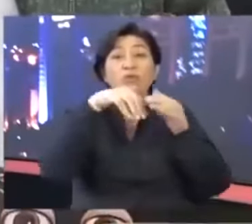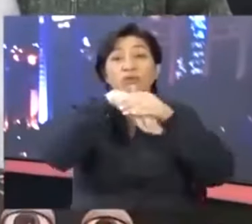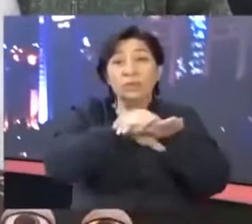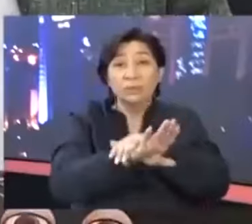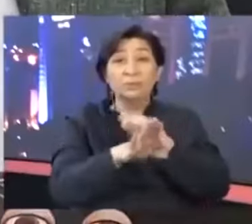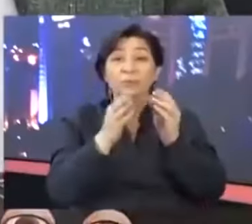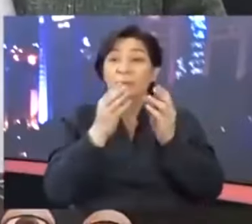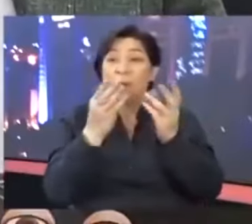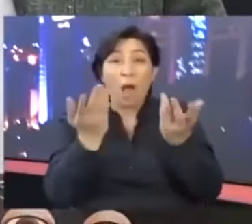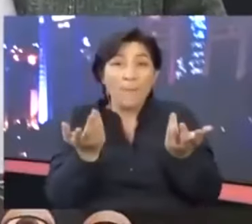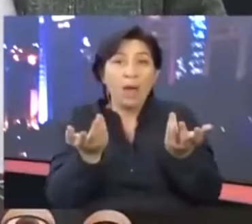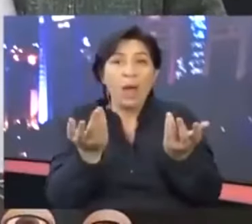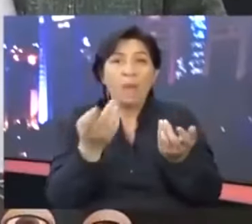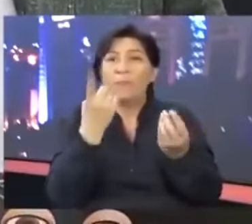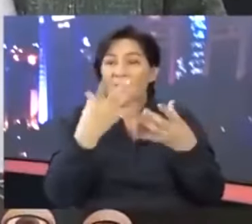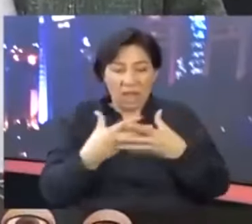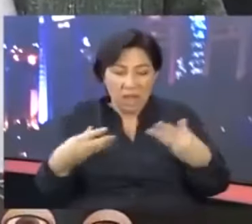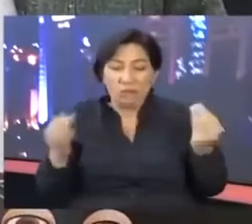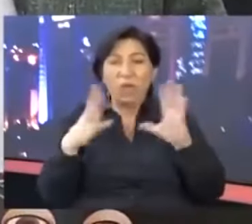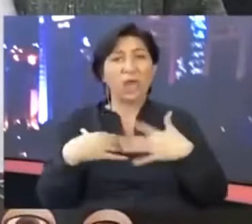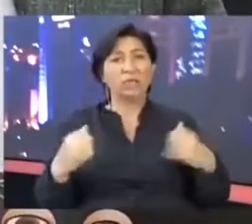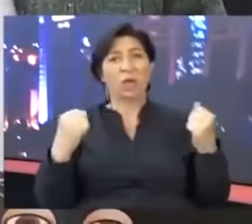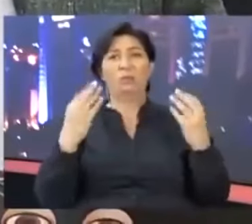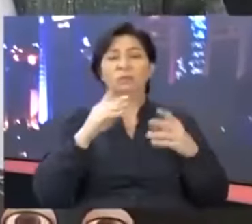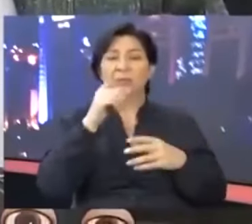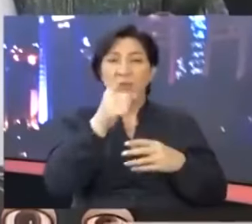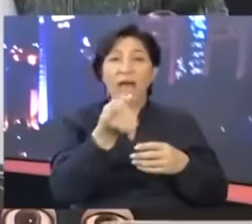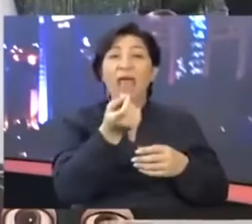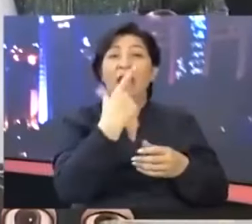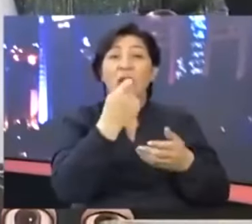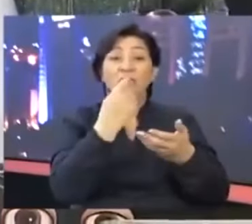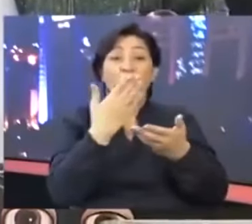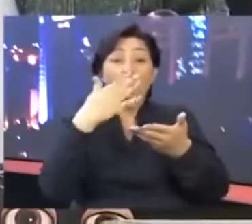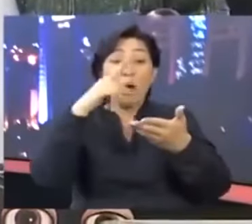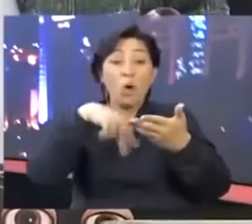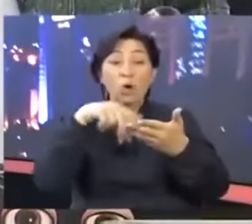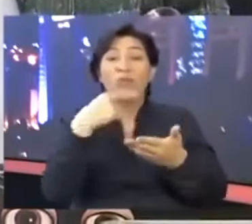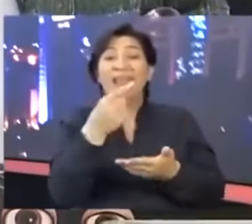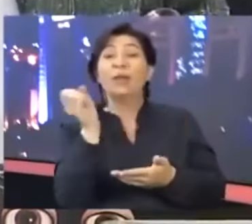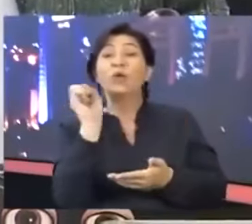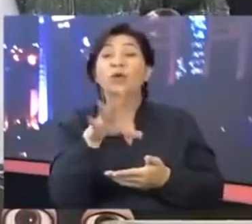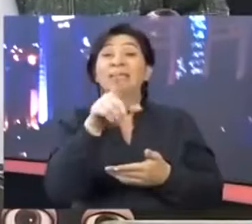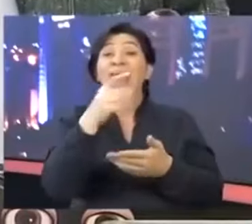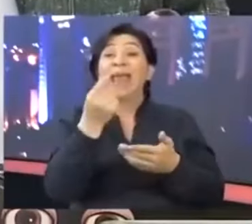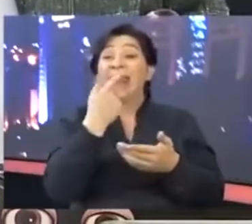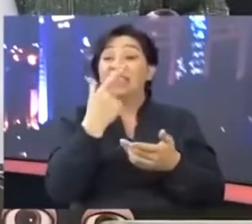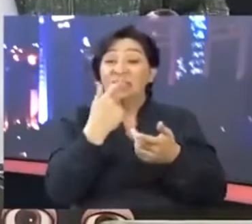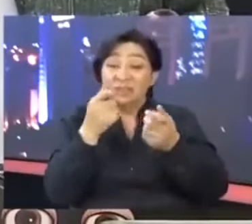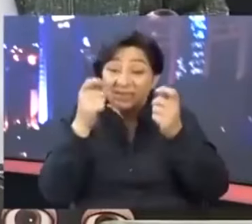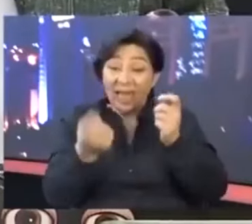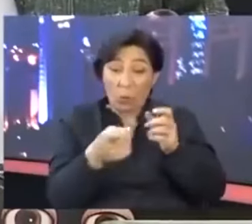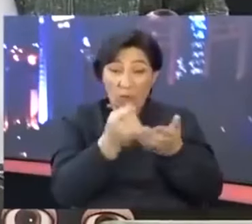sakladım kılıflarda falan ama yani bir türlü iyileştiremem ya kardeşim Reçeteyi sen oku diye gönderildi Reçeteyi uygula diye